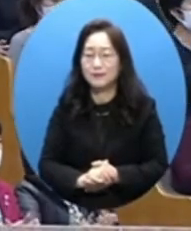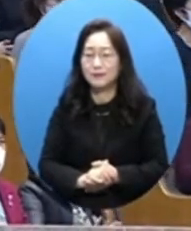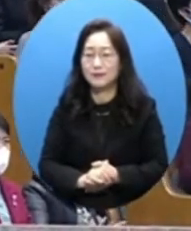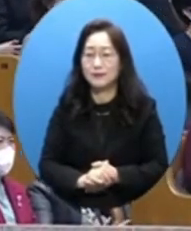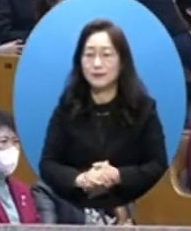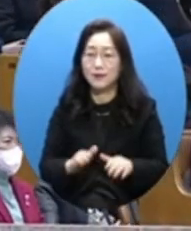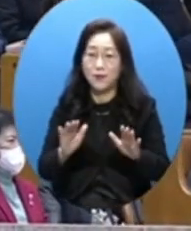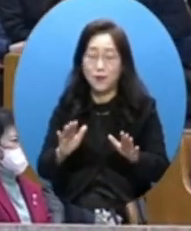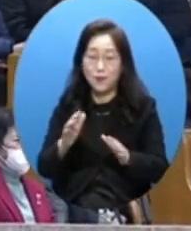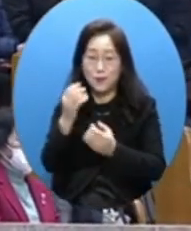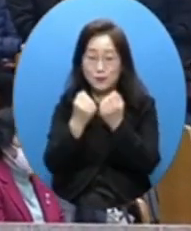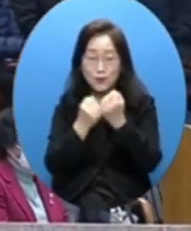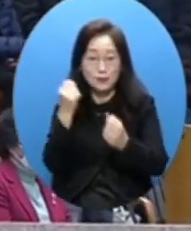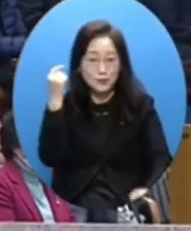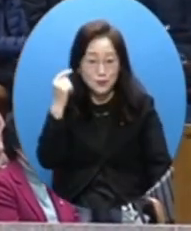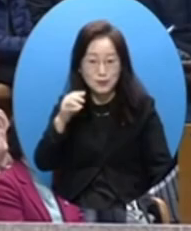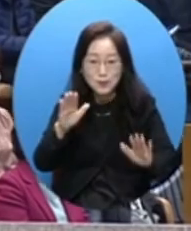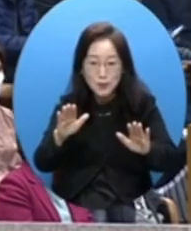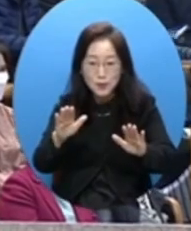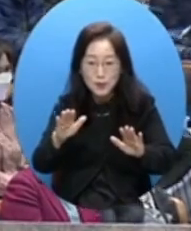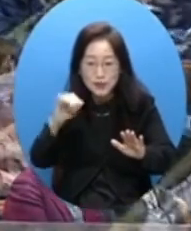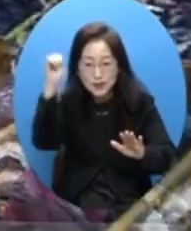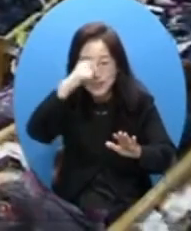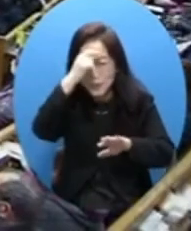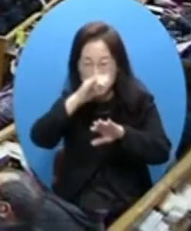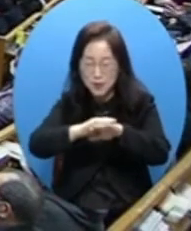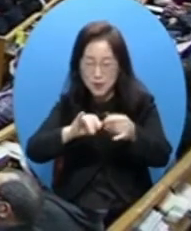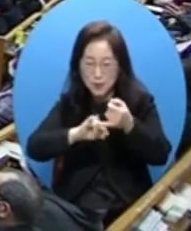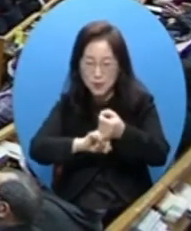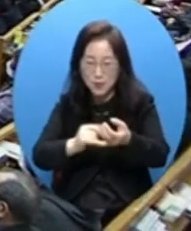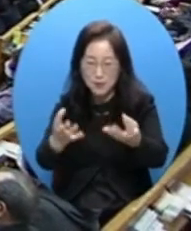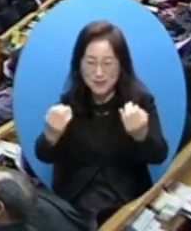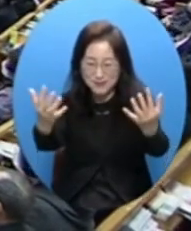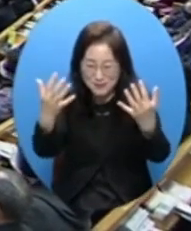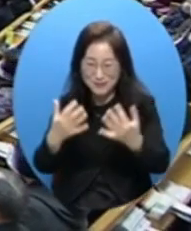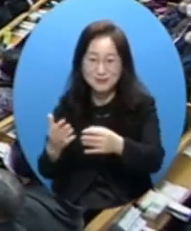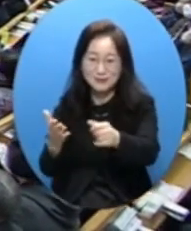오늘 설교 듣고 이번 주 새벽 예배 한 번도 안 보이고 다날 수도 있습니다